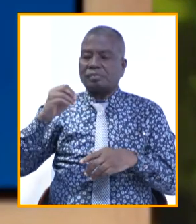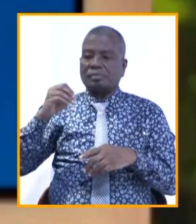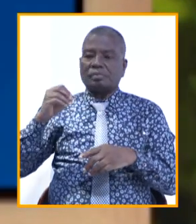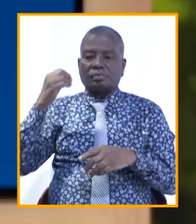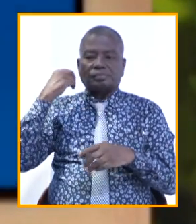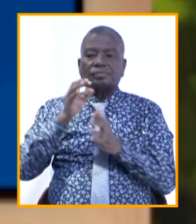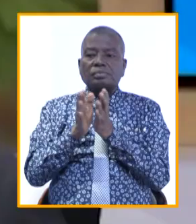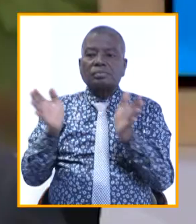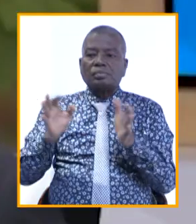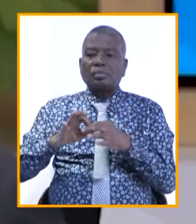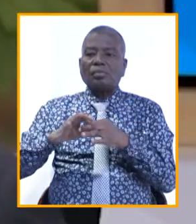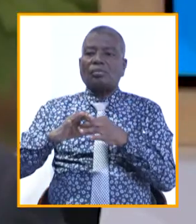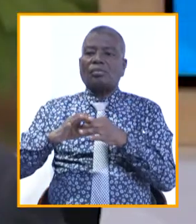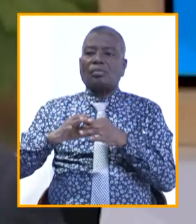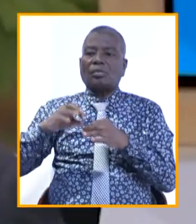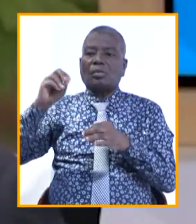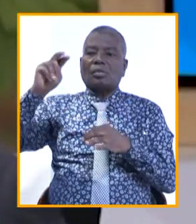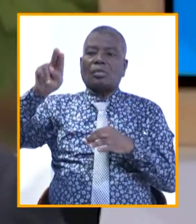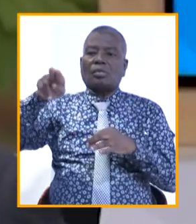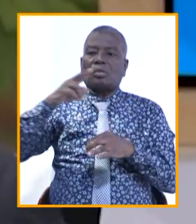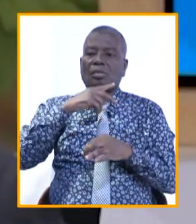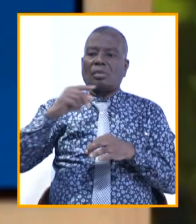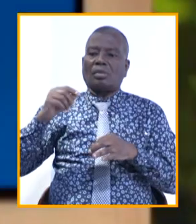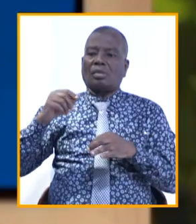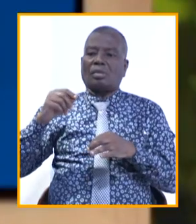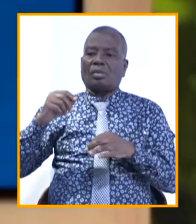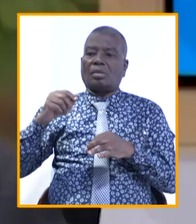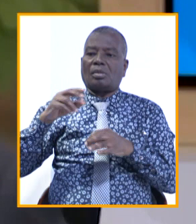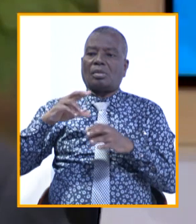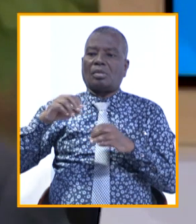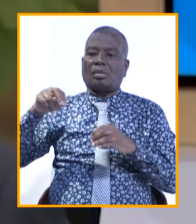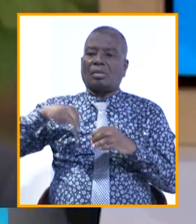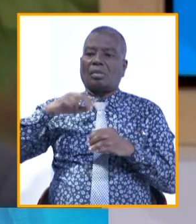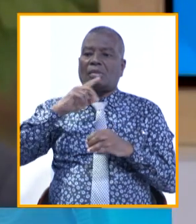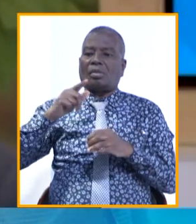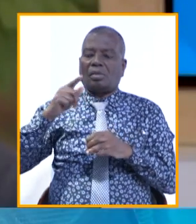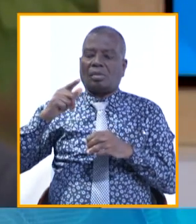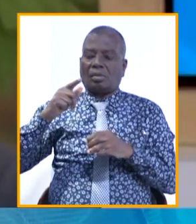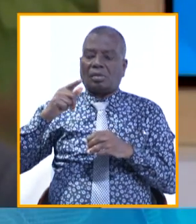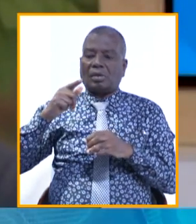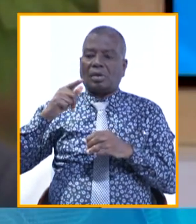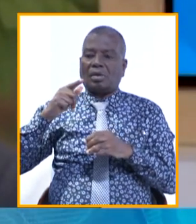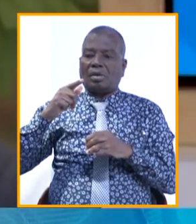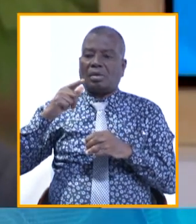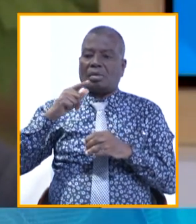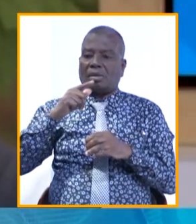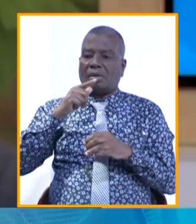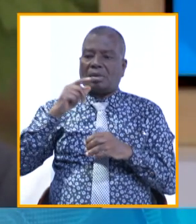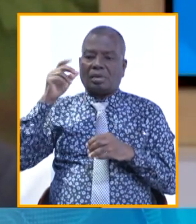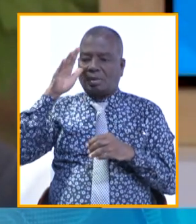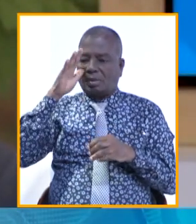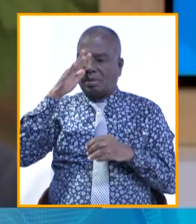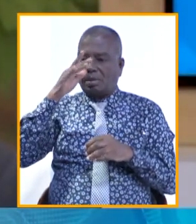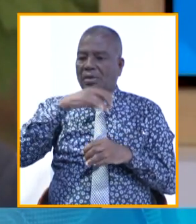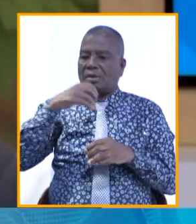secrétaire général de l'ONU, Antonio Guterres, est sans ambages. Non, ce ne sont pas des mercenaires, c'est évident. Et je